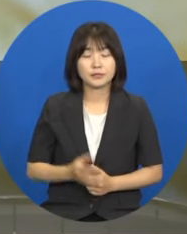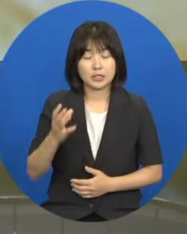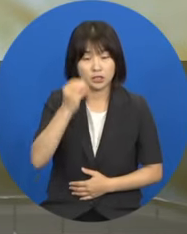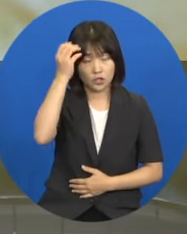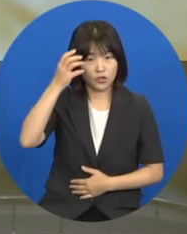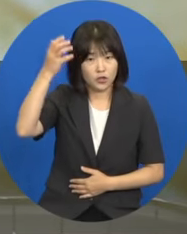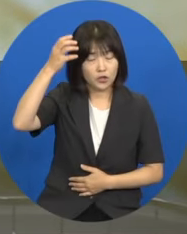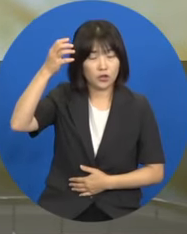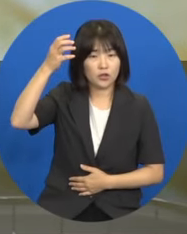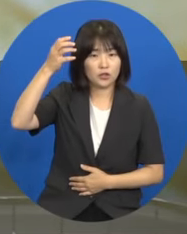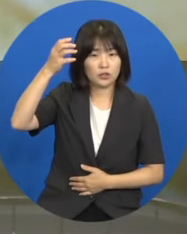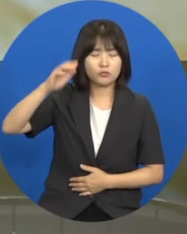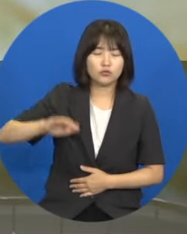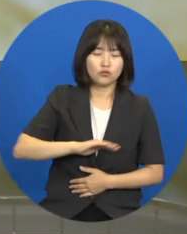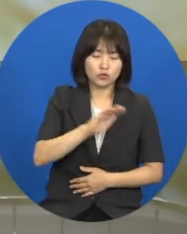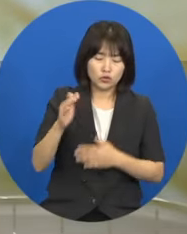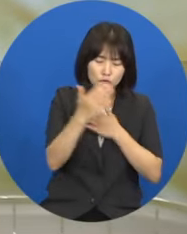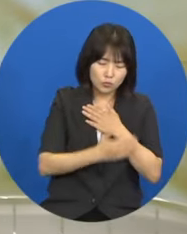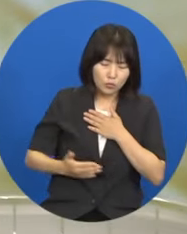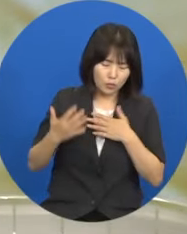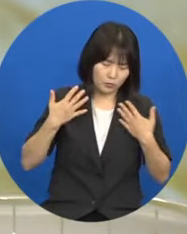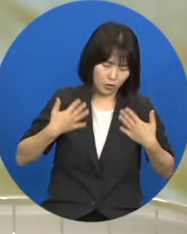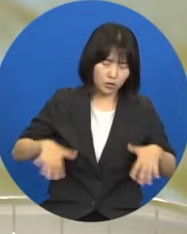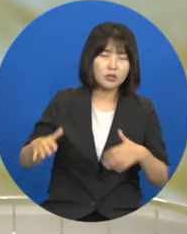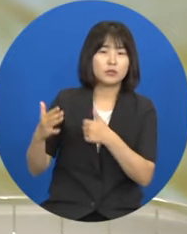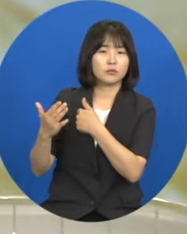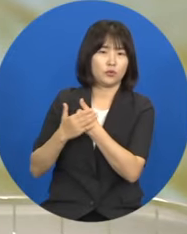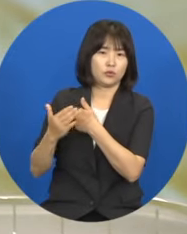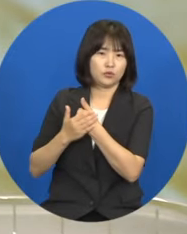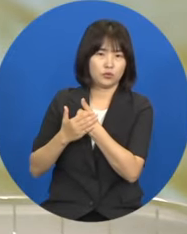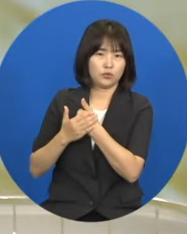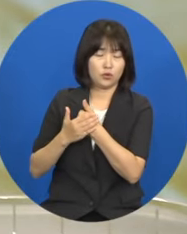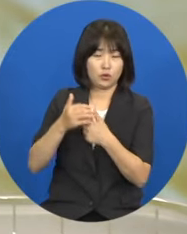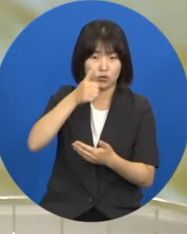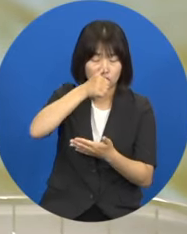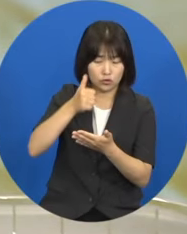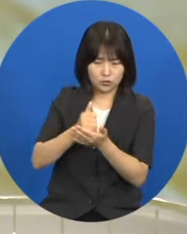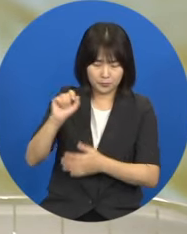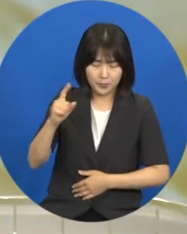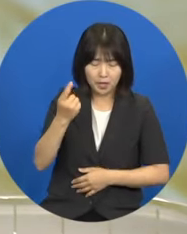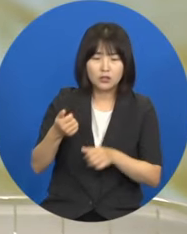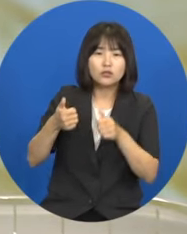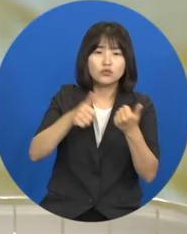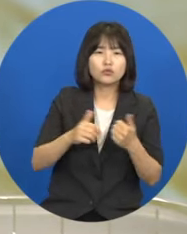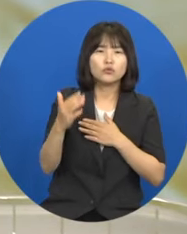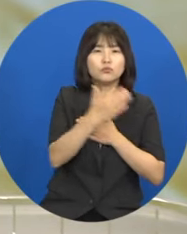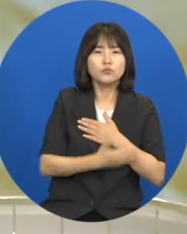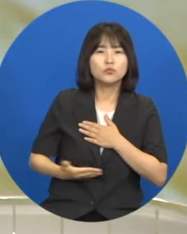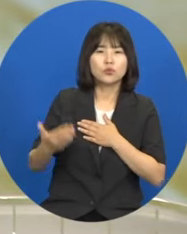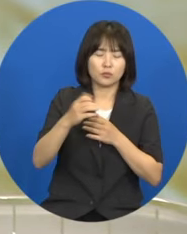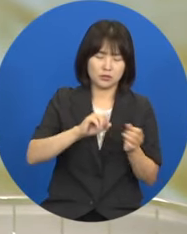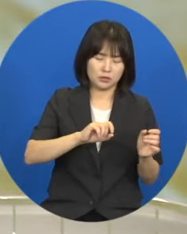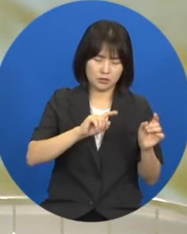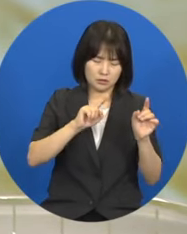성령님은 우리 몸의 연약함을 도우시는데 죄로 인해 죽을 우리 몸을